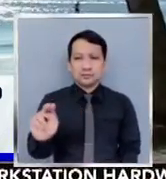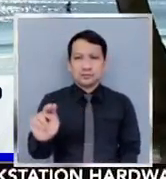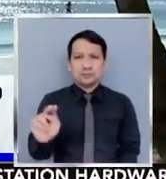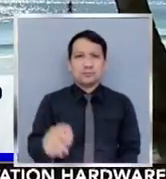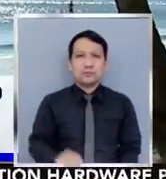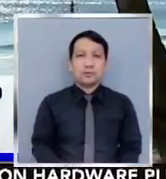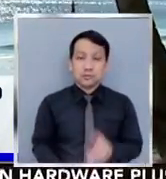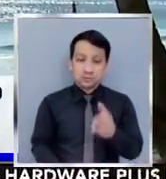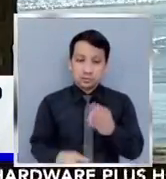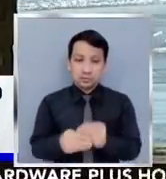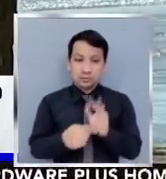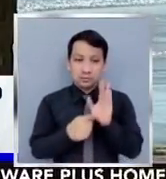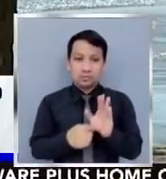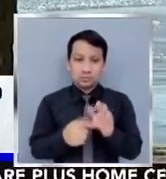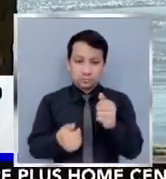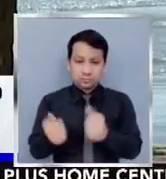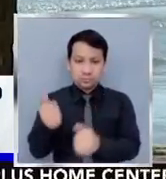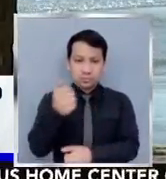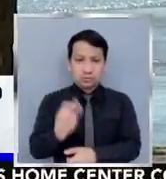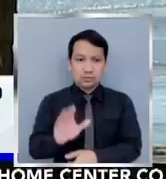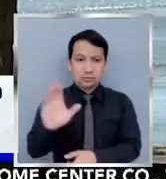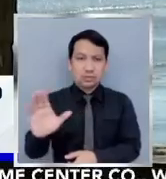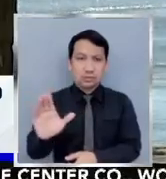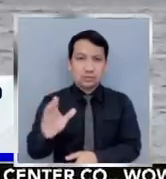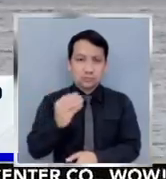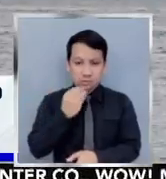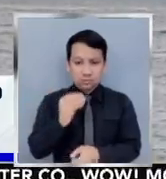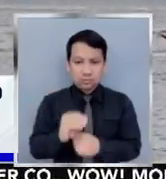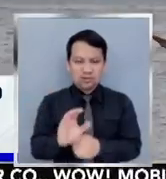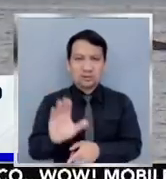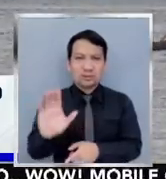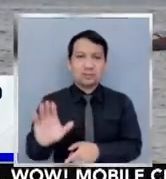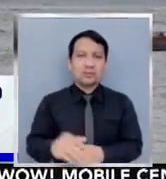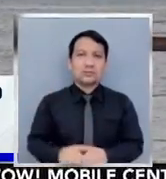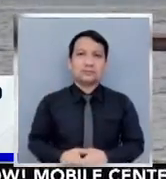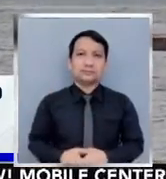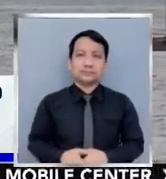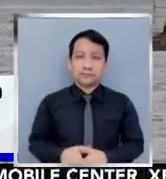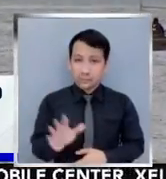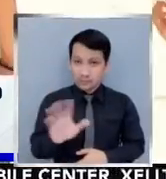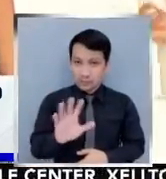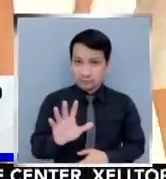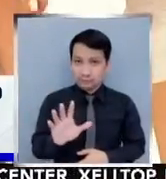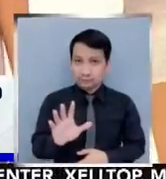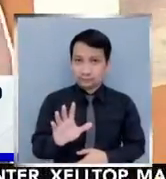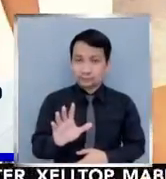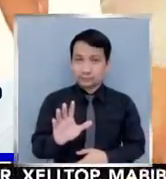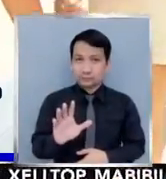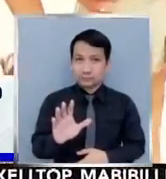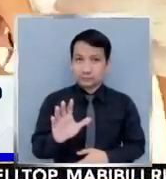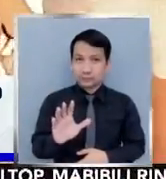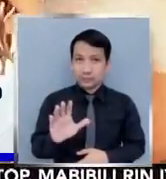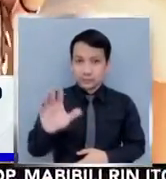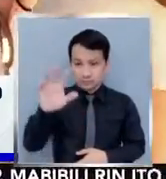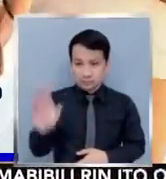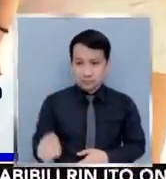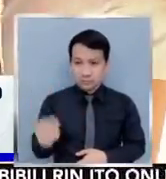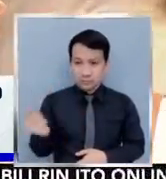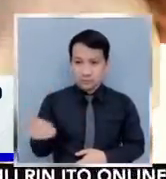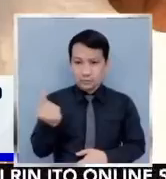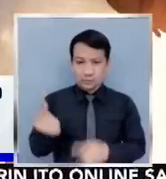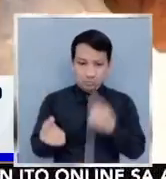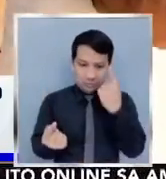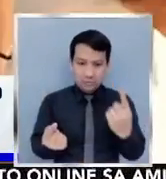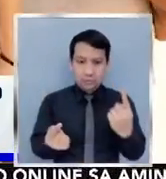ang magpasa ng kanilang sariling ordinansa. Pero hindi raw dapat ito maging exclusive sa iisang insurance